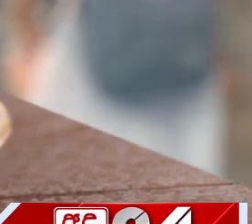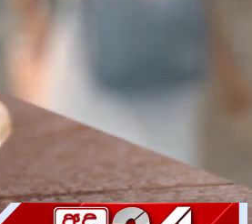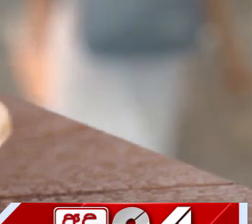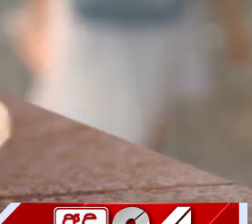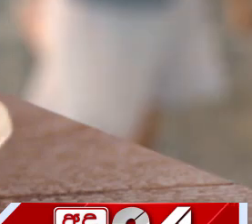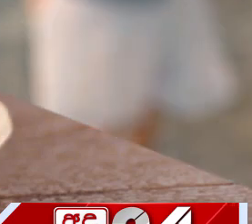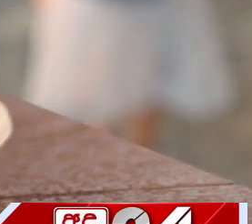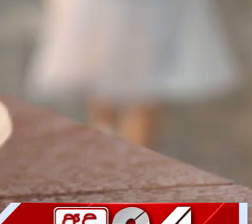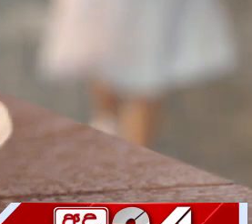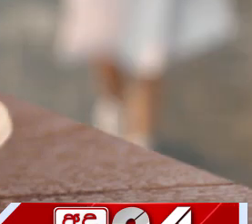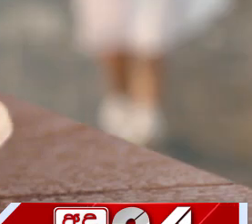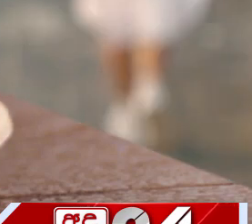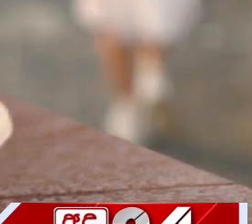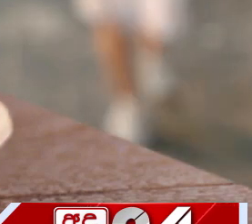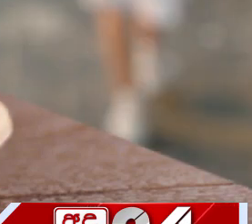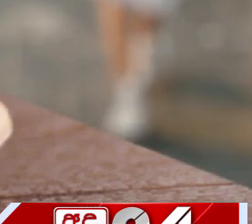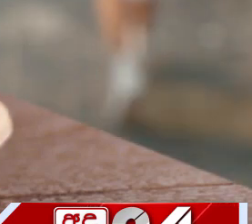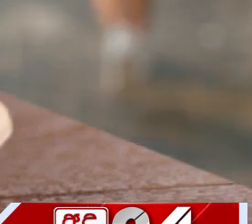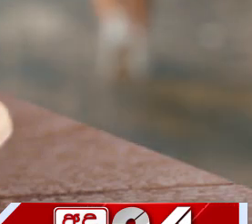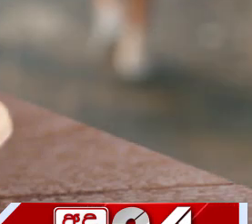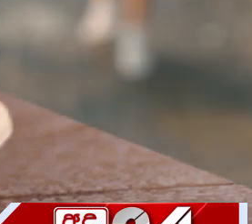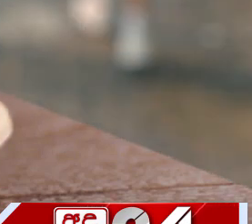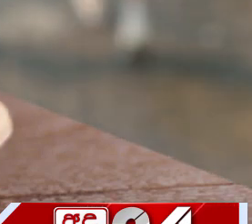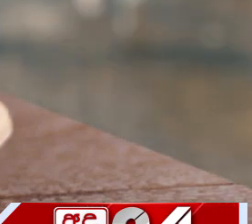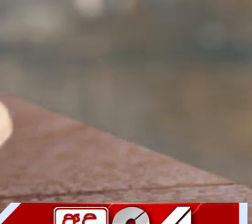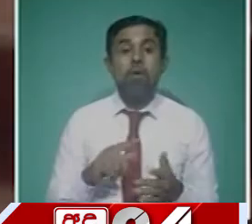සැමදා සමහන් සැමදා සුවෙන්